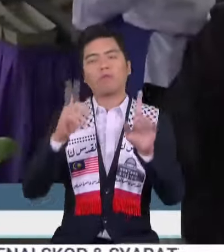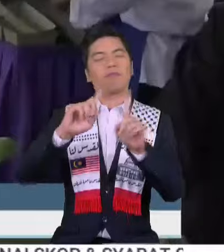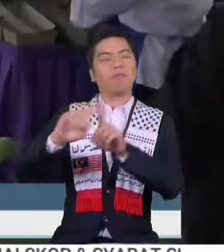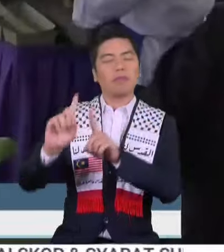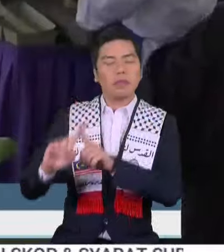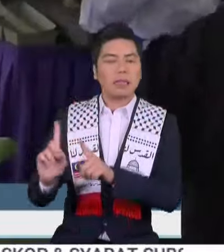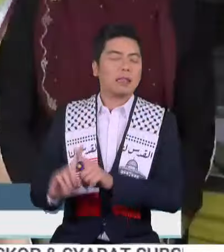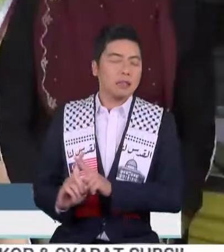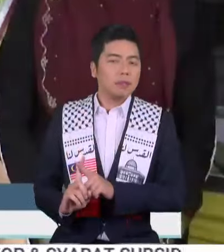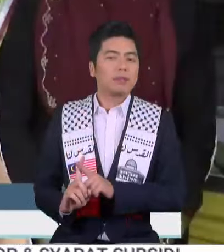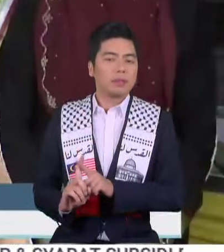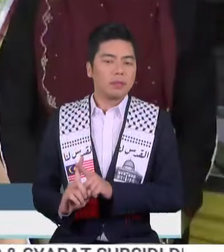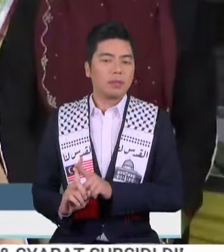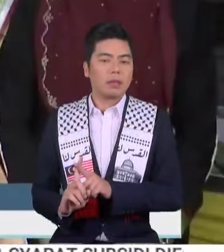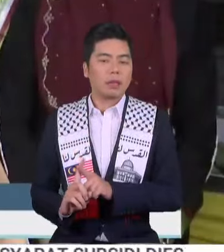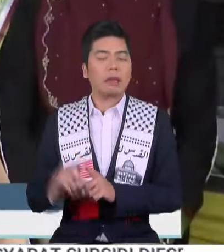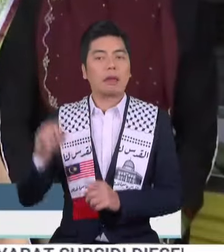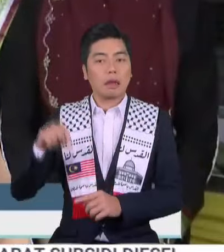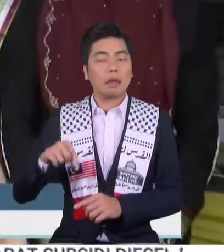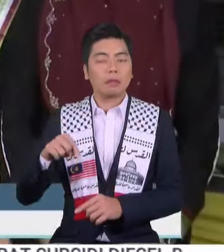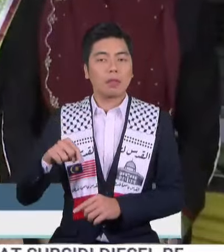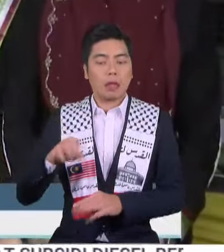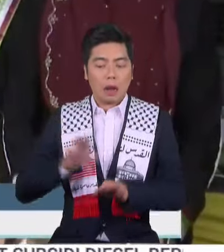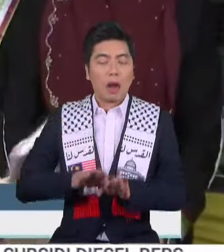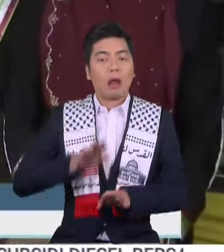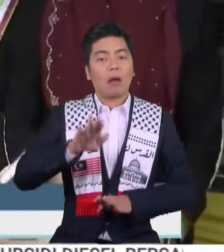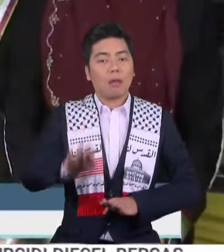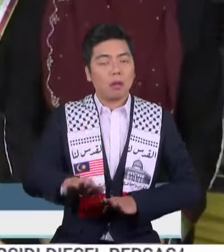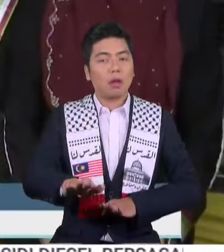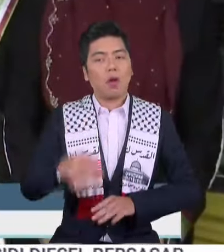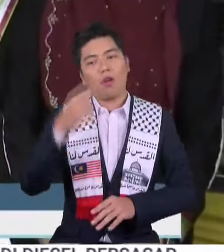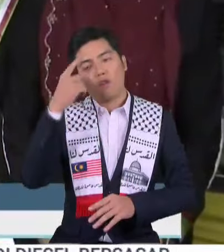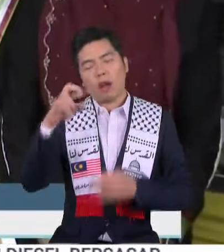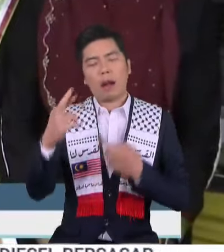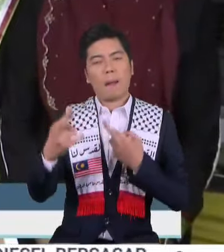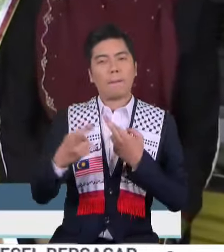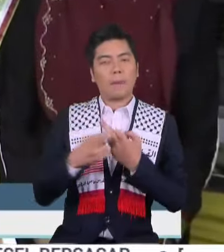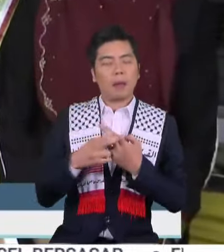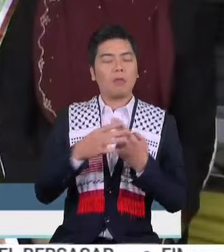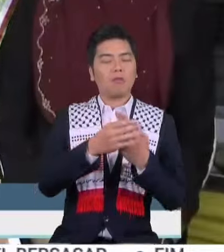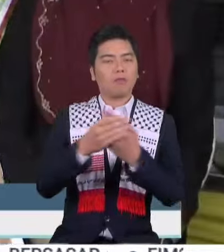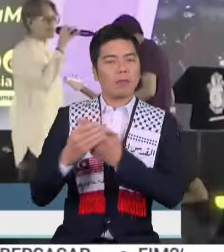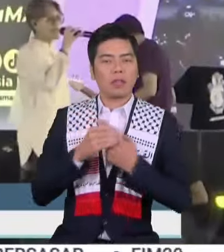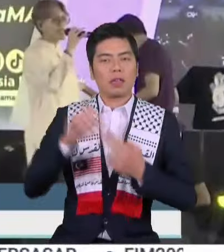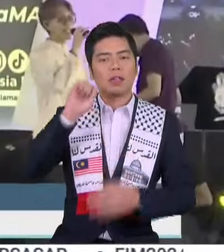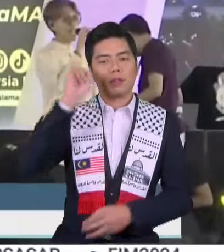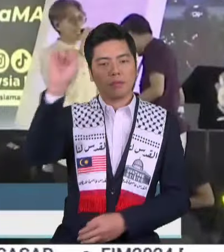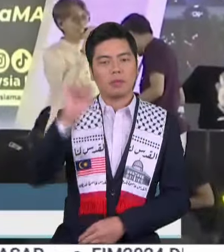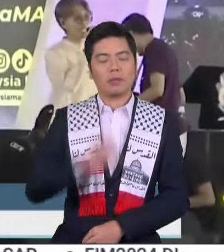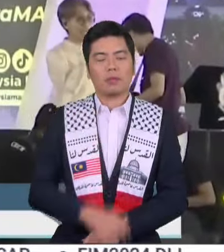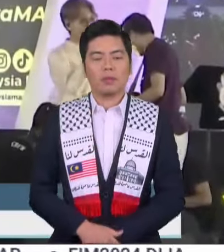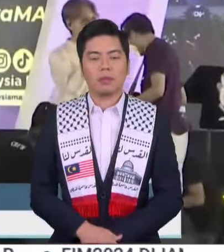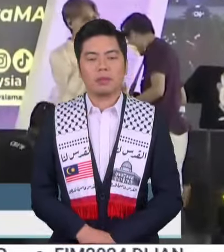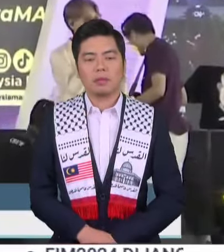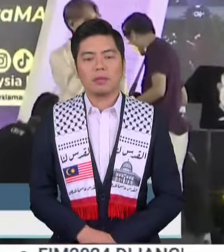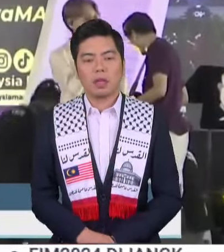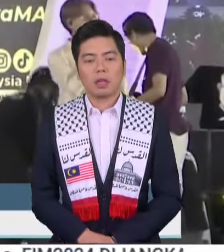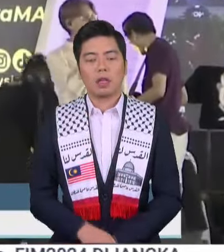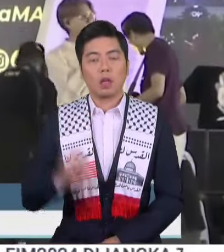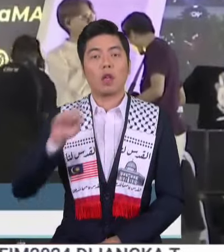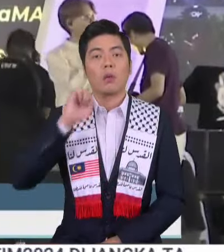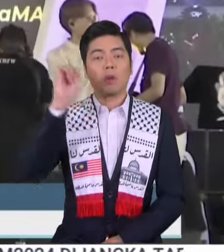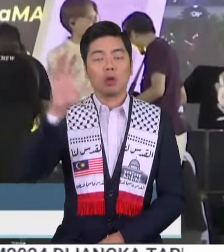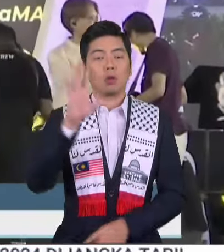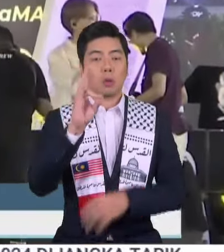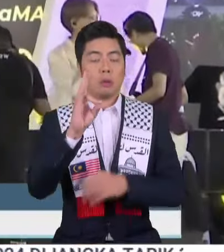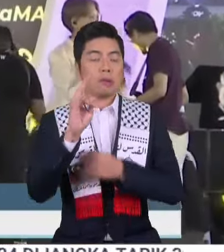So mungkin ini next step untuk mengeratkan lagi perpaduan dekat Sabah. Sabah antara 7 negeri dipilih